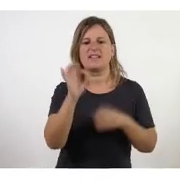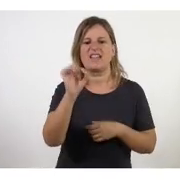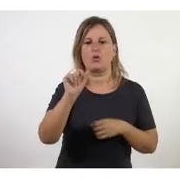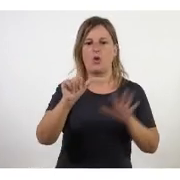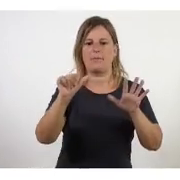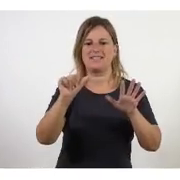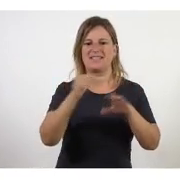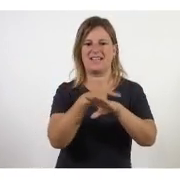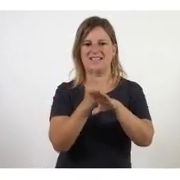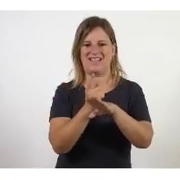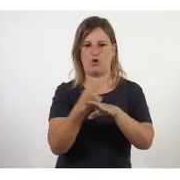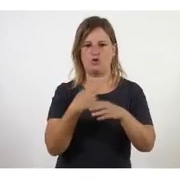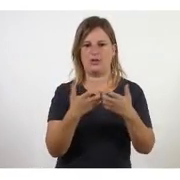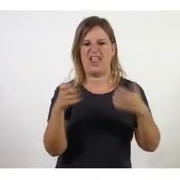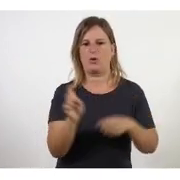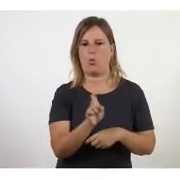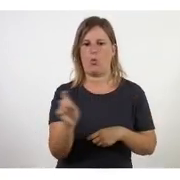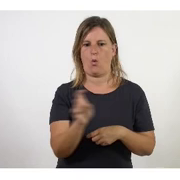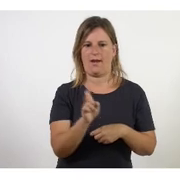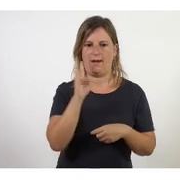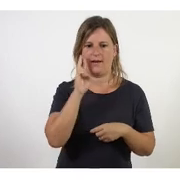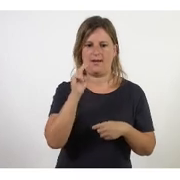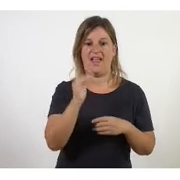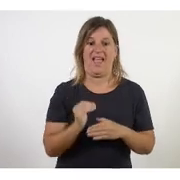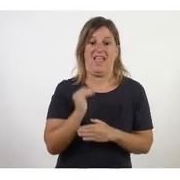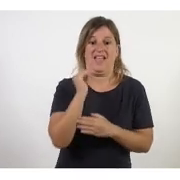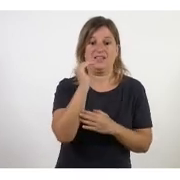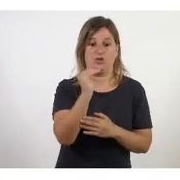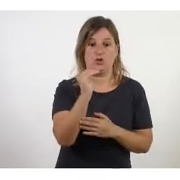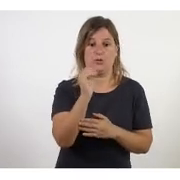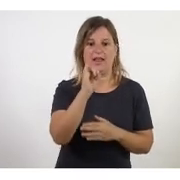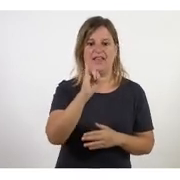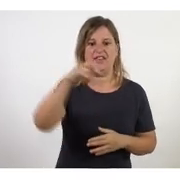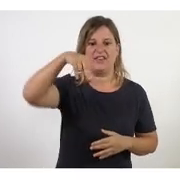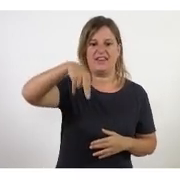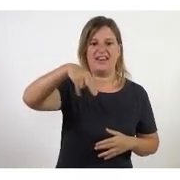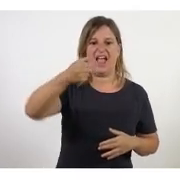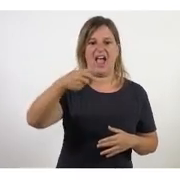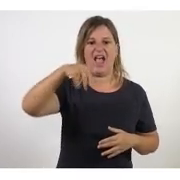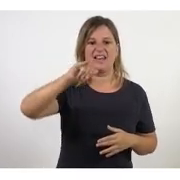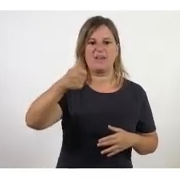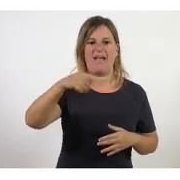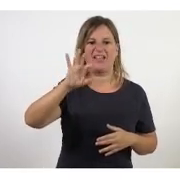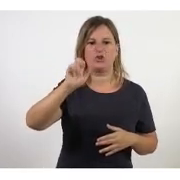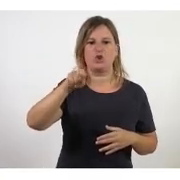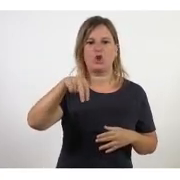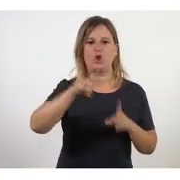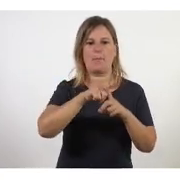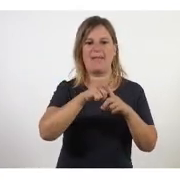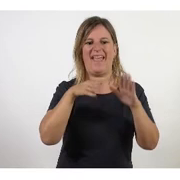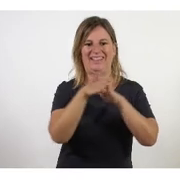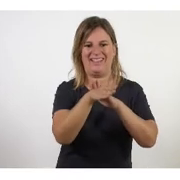segons. Jo ho deixo així, deixem-ho així. I a sobre, In Animation és l'entrada. Out Animation és la